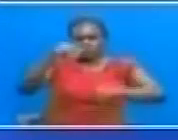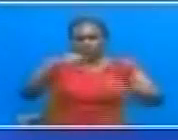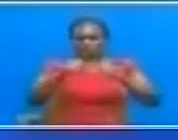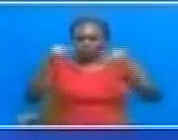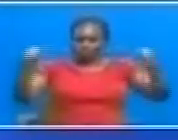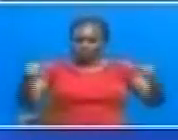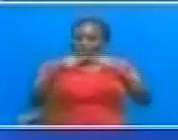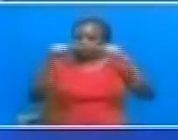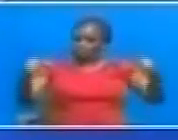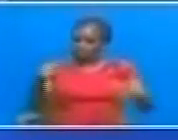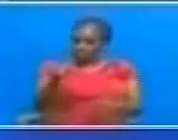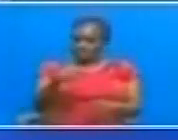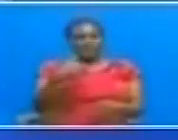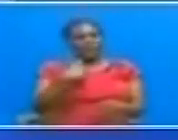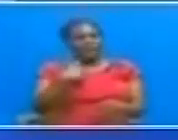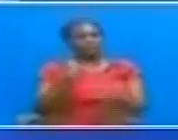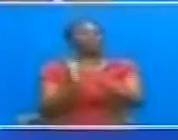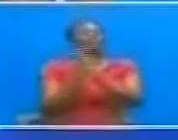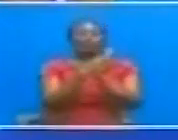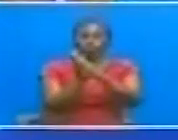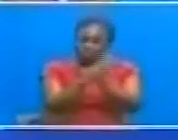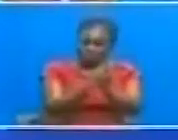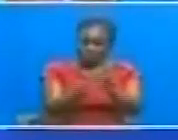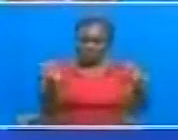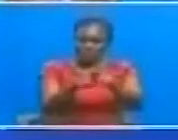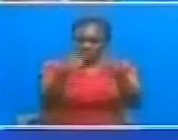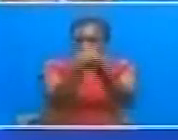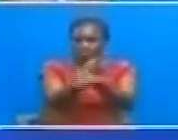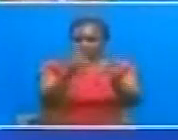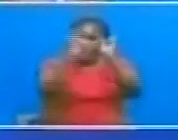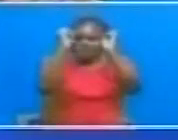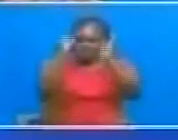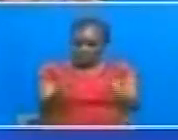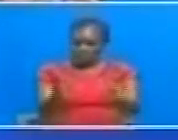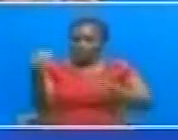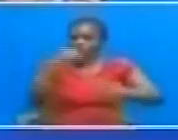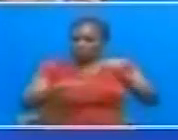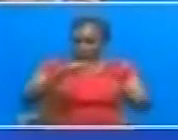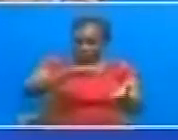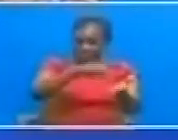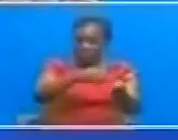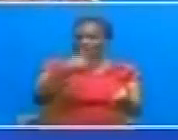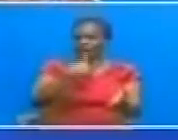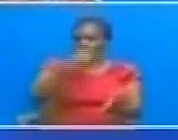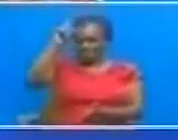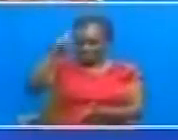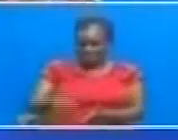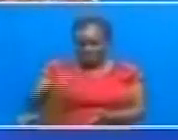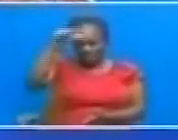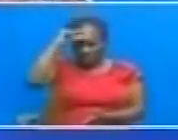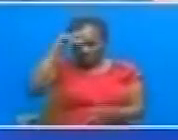amesema upinzani una hadithi ya kusimulia hasa kidemokrasia, na iwapo michango yao ina maana ni sharti kwa